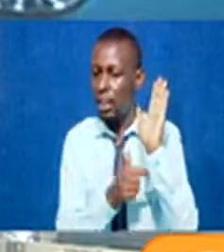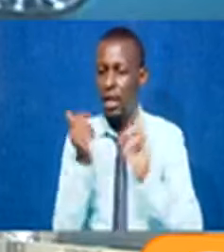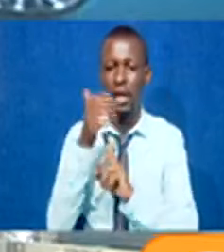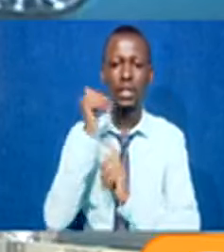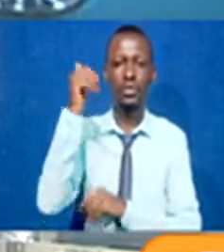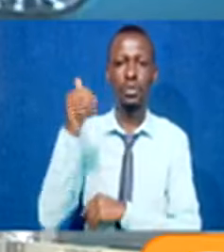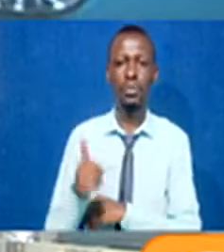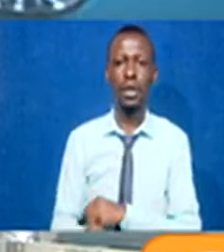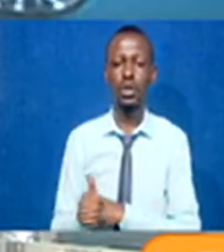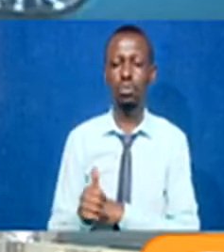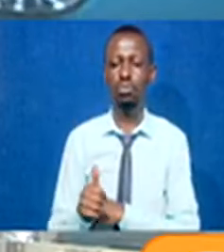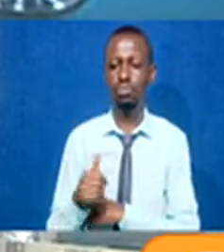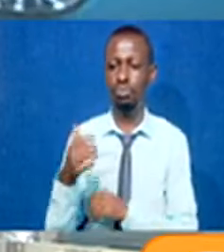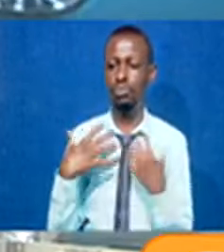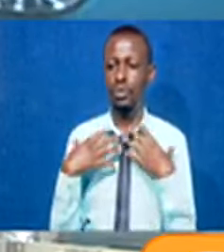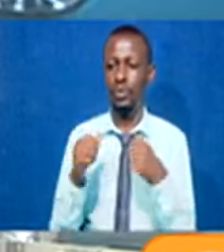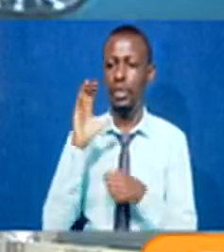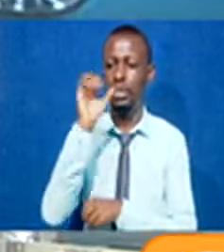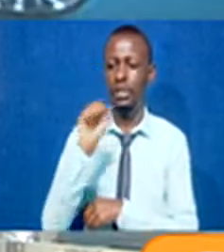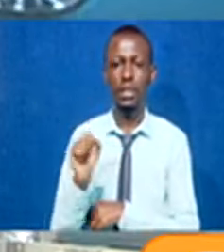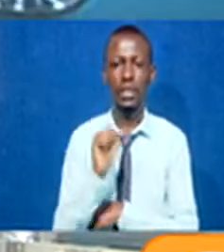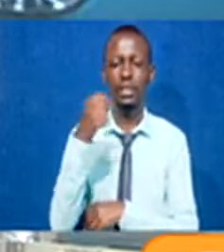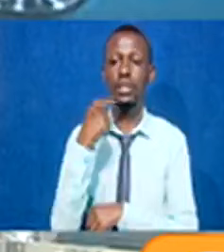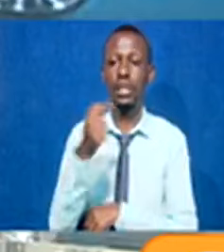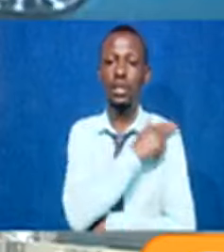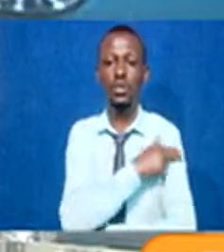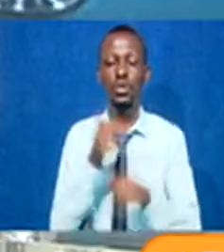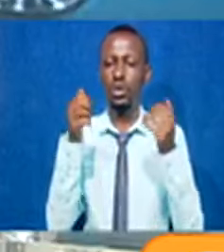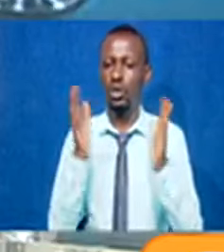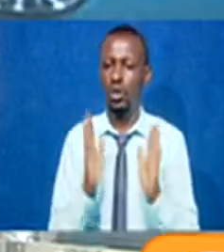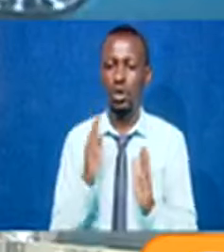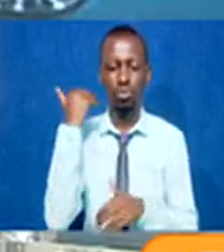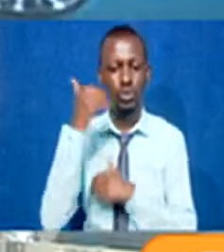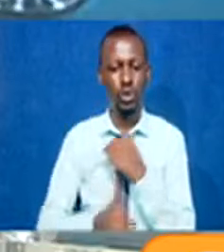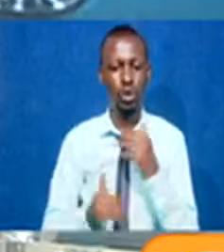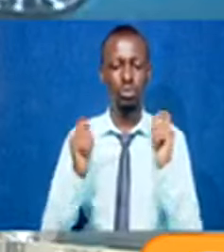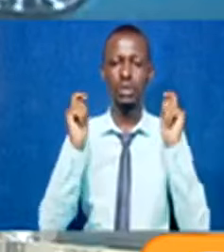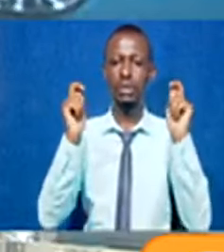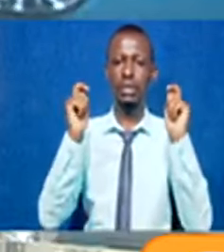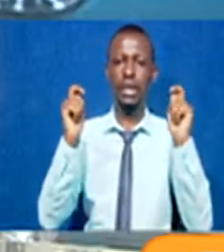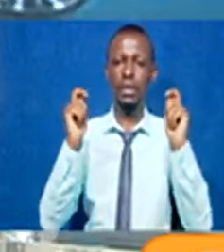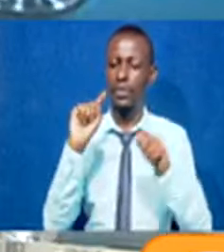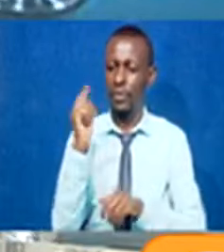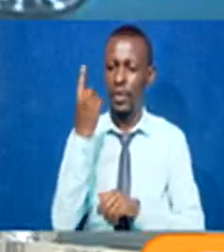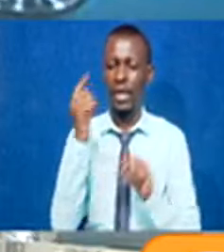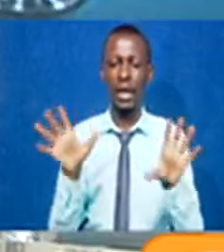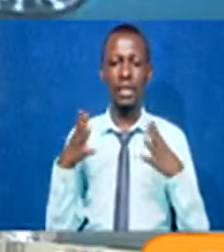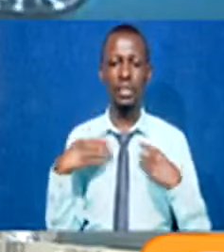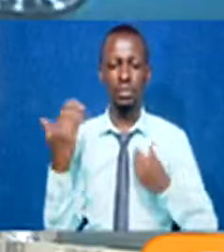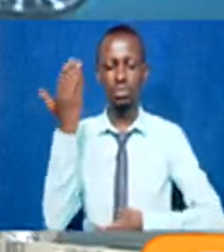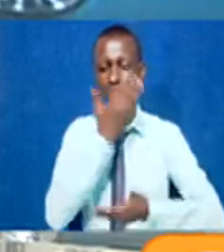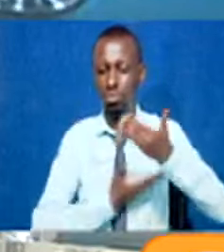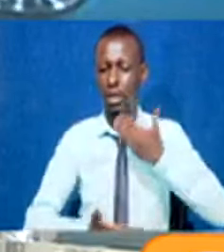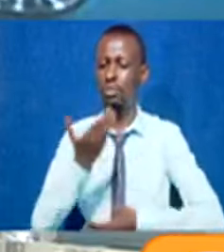yao, waziri wa afya Susan Nakhumicha amewarai madaktari kusitisha mgomo na kutoa nafasi kwa mazungumzo ili kupata